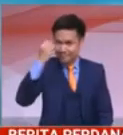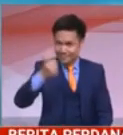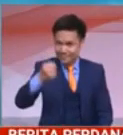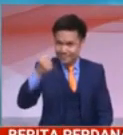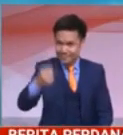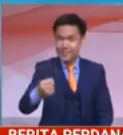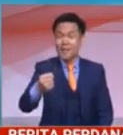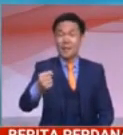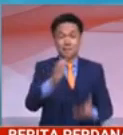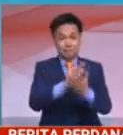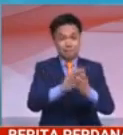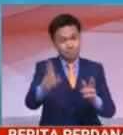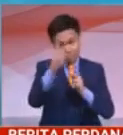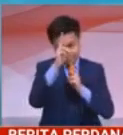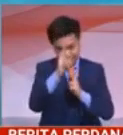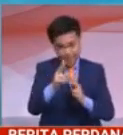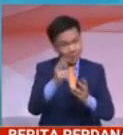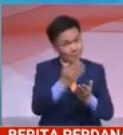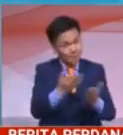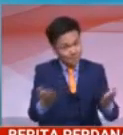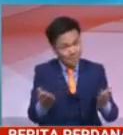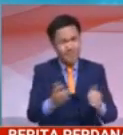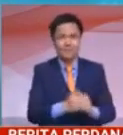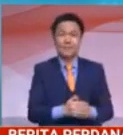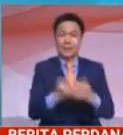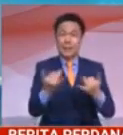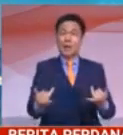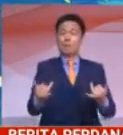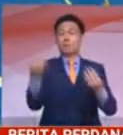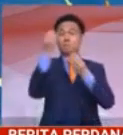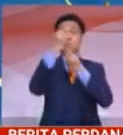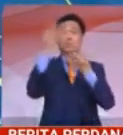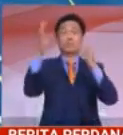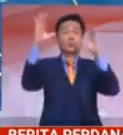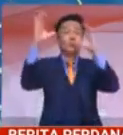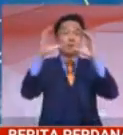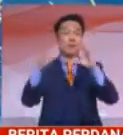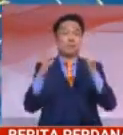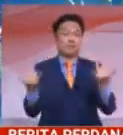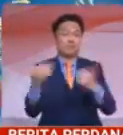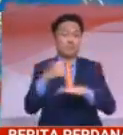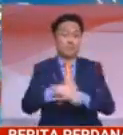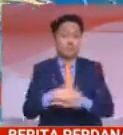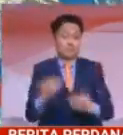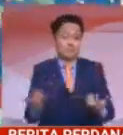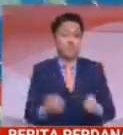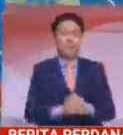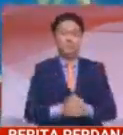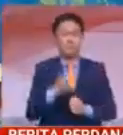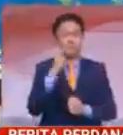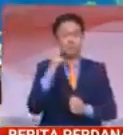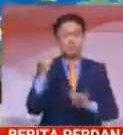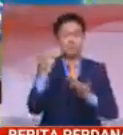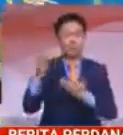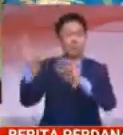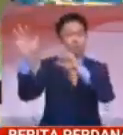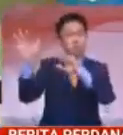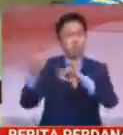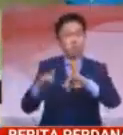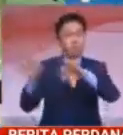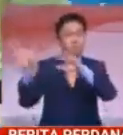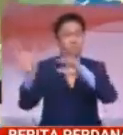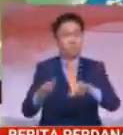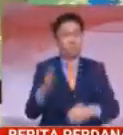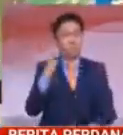Assalamualaikum dan salam hormat kepada semua penonton. Kita mulakan informasi cuaca pada malam ini dengan melihat kepada carta angin